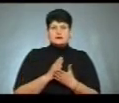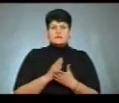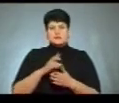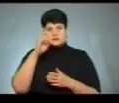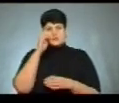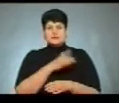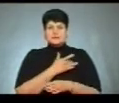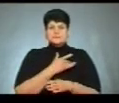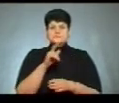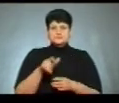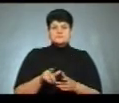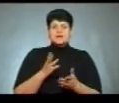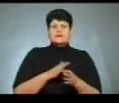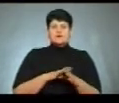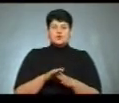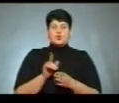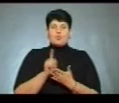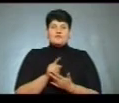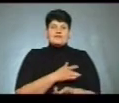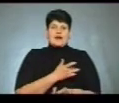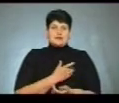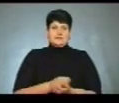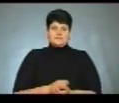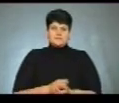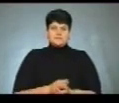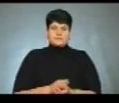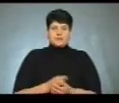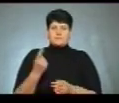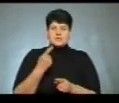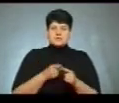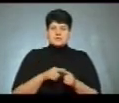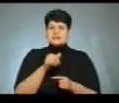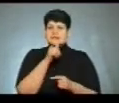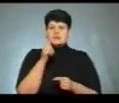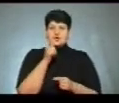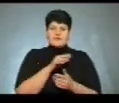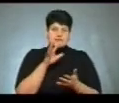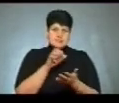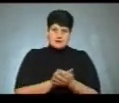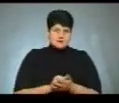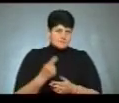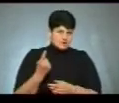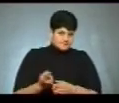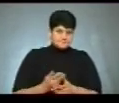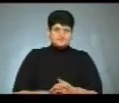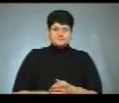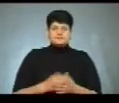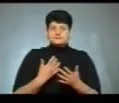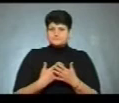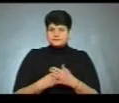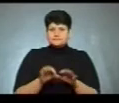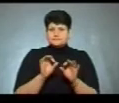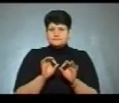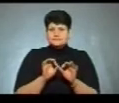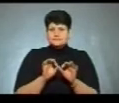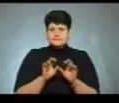яка виконує обов'язки няні? Перше те, що ми говорили про тіньову занятість, так? От, наприклад, розглянемо конкретний